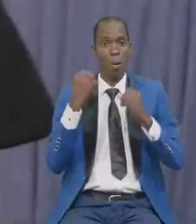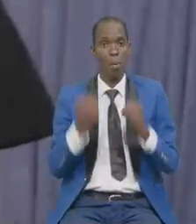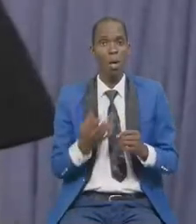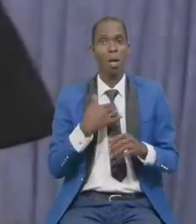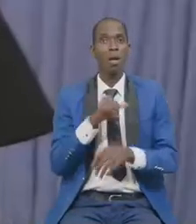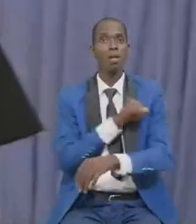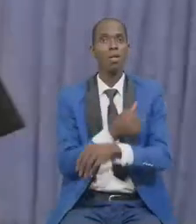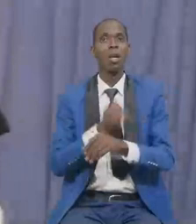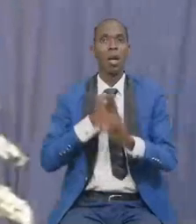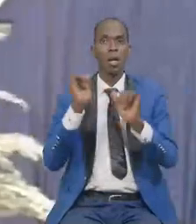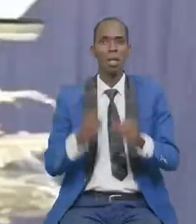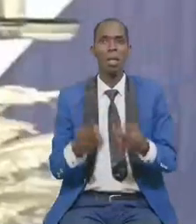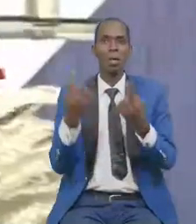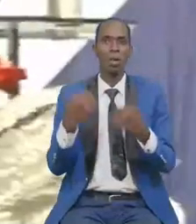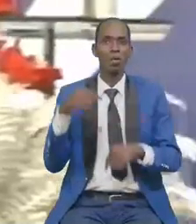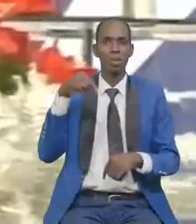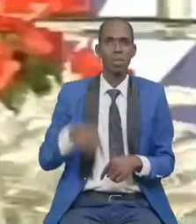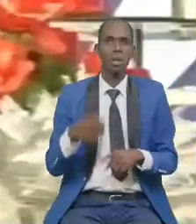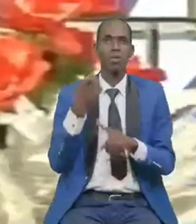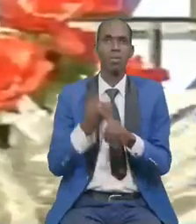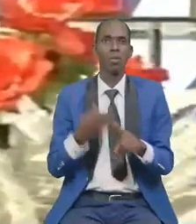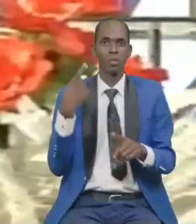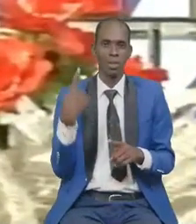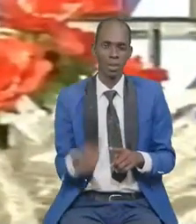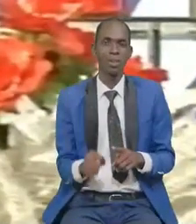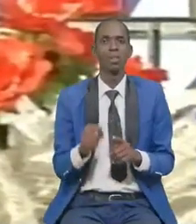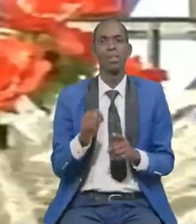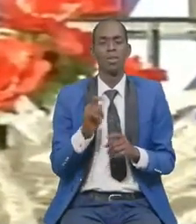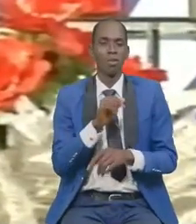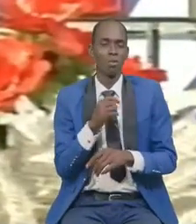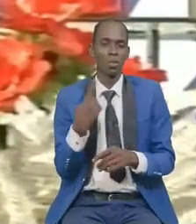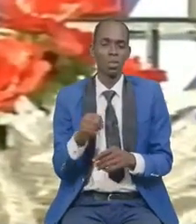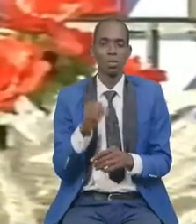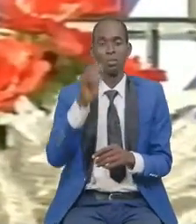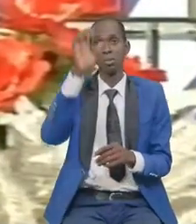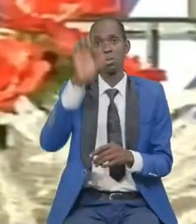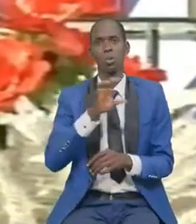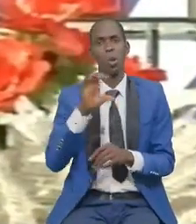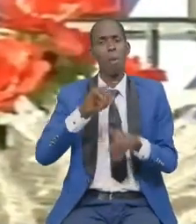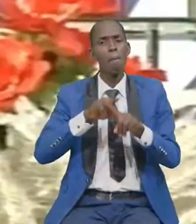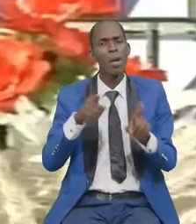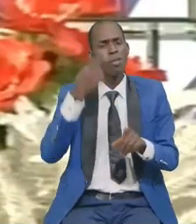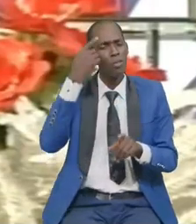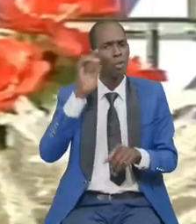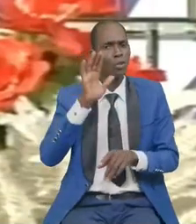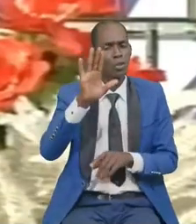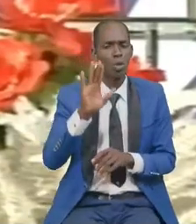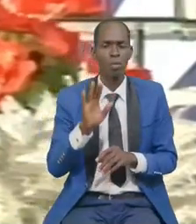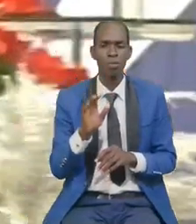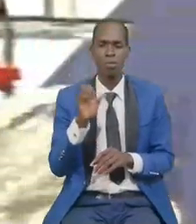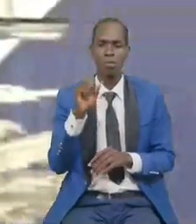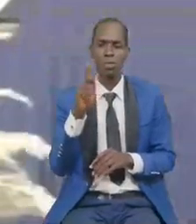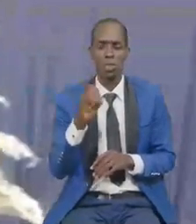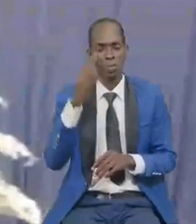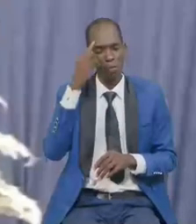croix. Mais à cause de lui, à cause d'elle, je ne vais pas descendre de la croix.